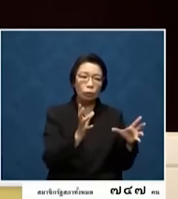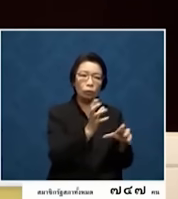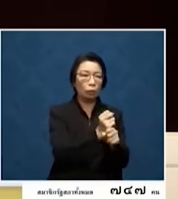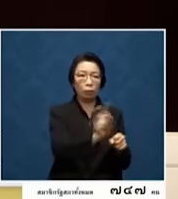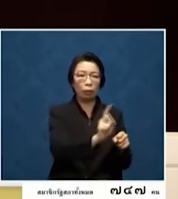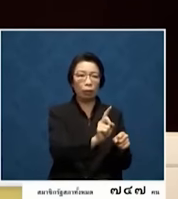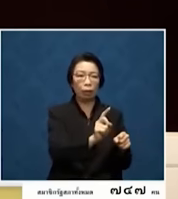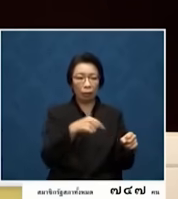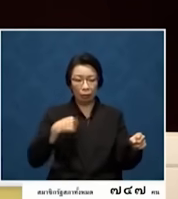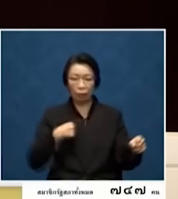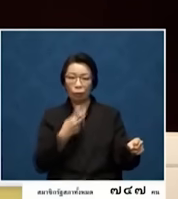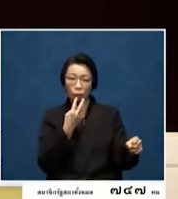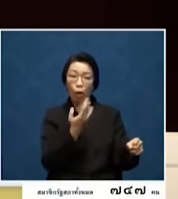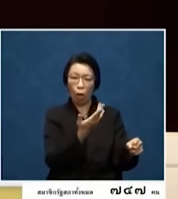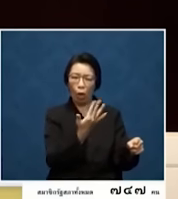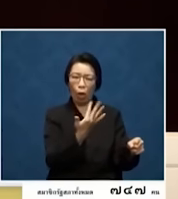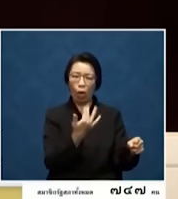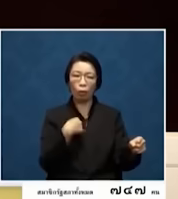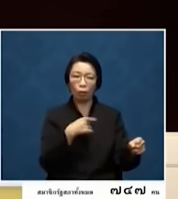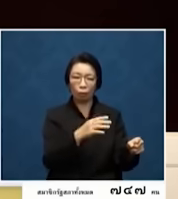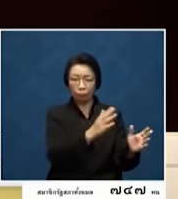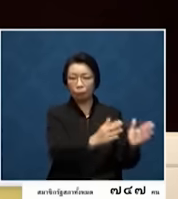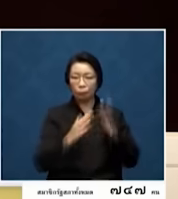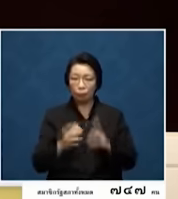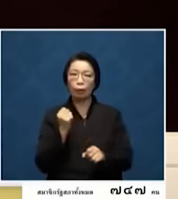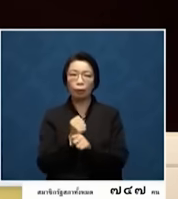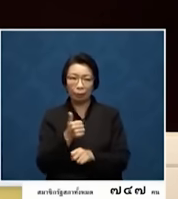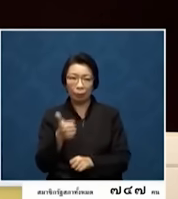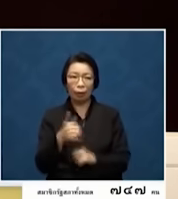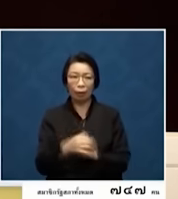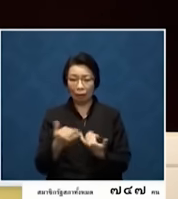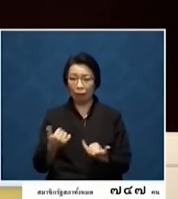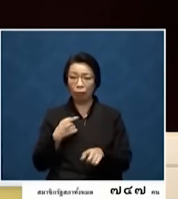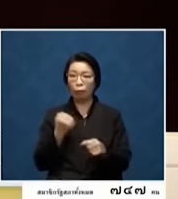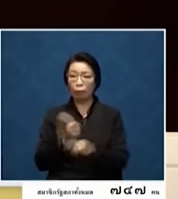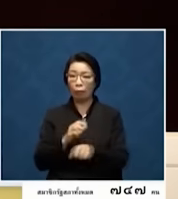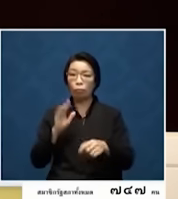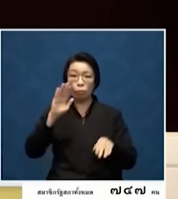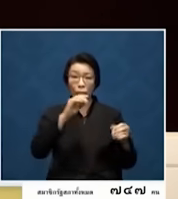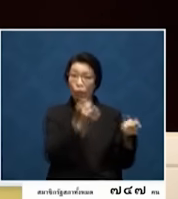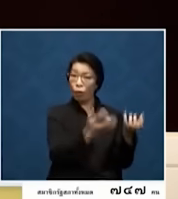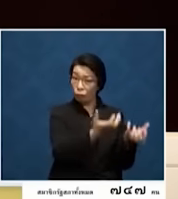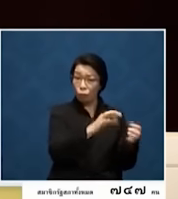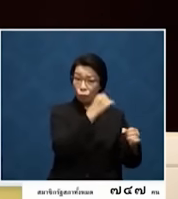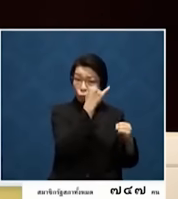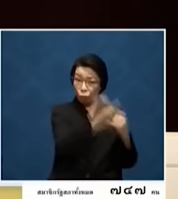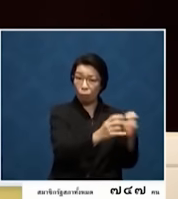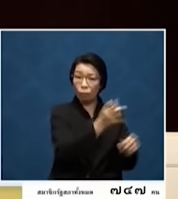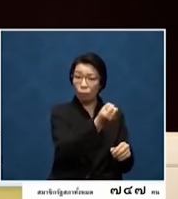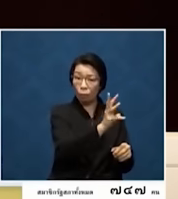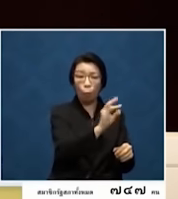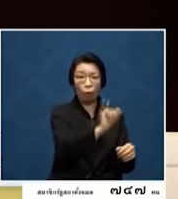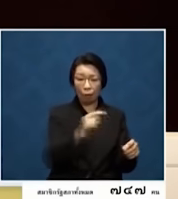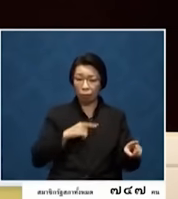ก็สามารถจะเดินหน้าอย่างที่คุณโรมเสนอนี้ได้ถ้าเราเดินหน้าไปตอนนี้มันจะติดขั